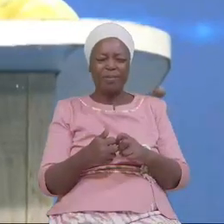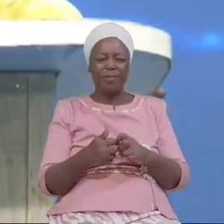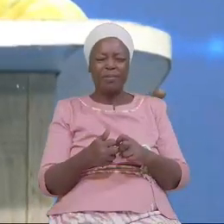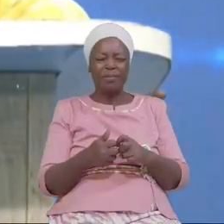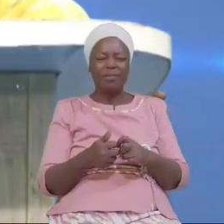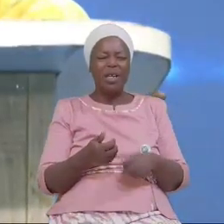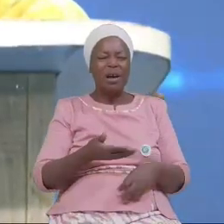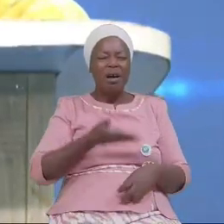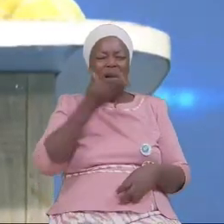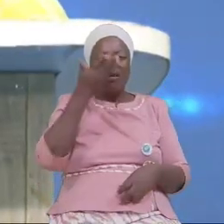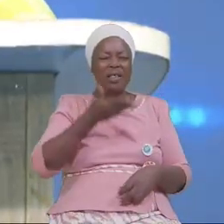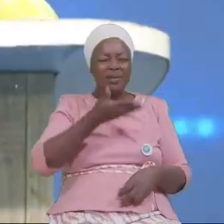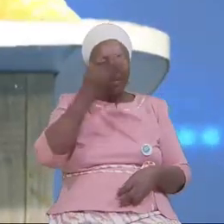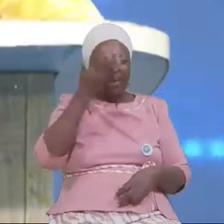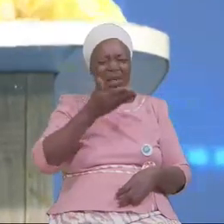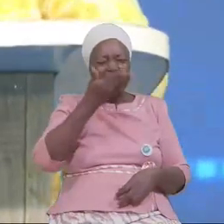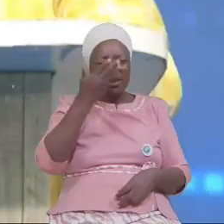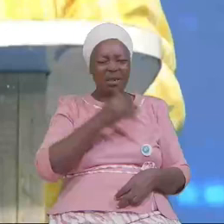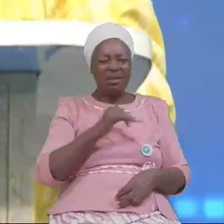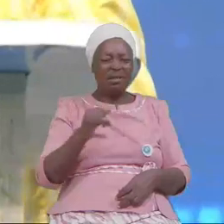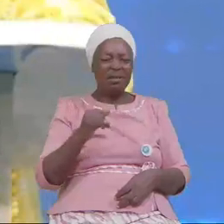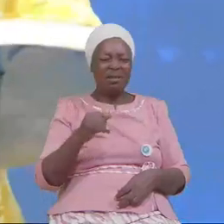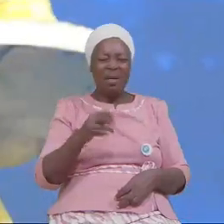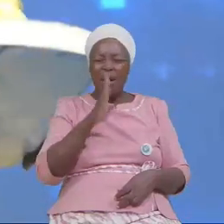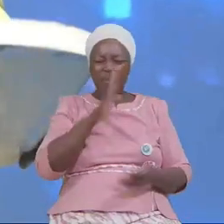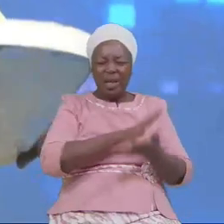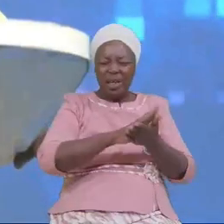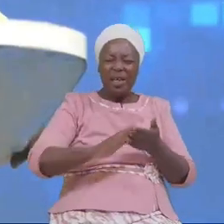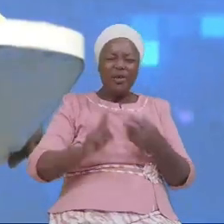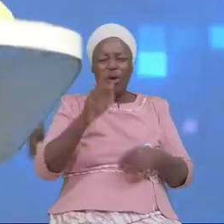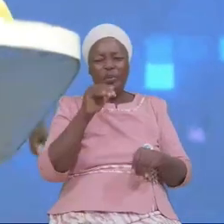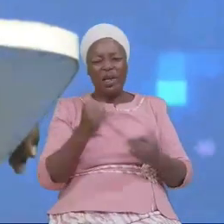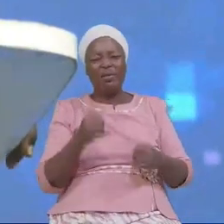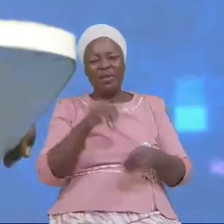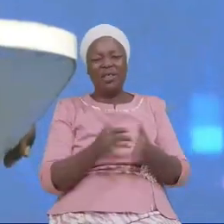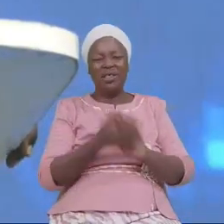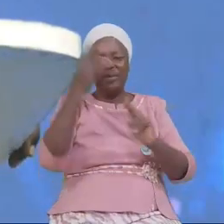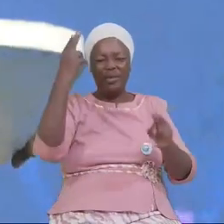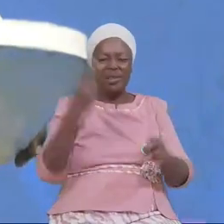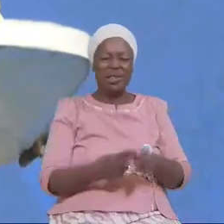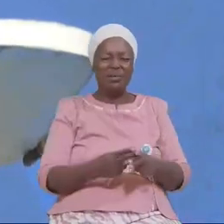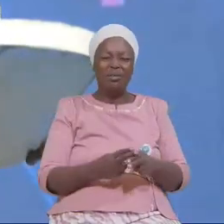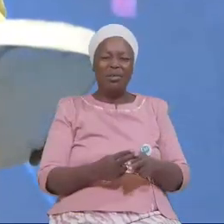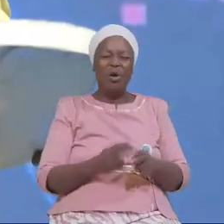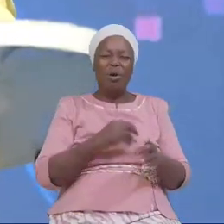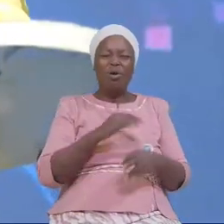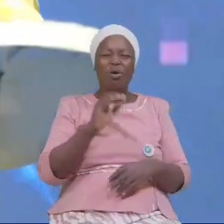problèmes d'haleine, mauvaise haleine, soient totalement ôtés de là au nom de Jésus-Christ. L'ulcère,